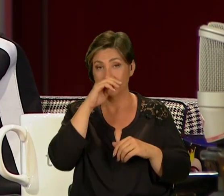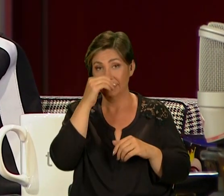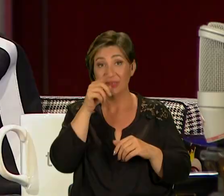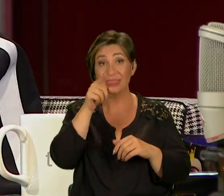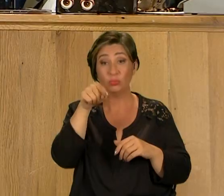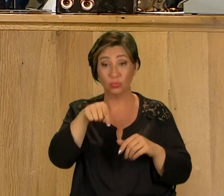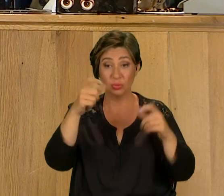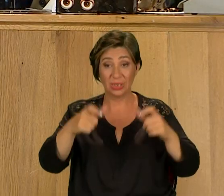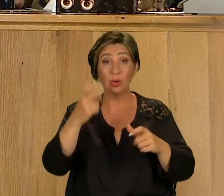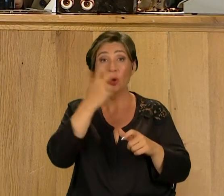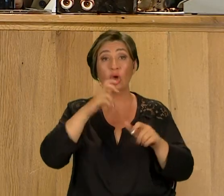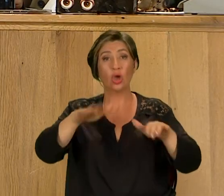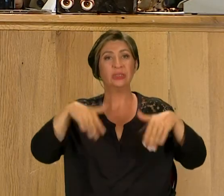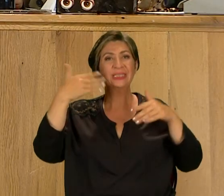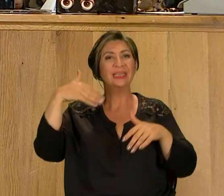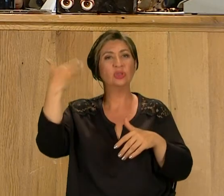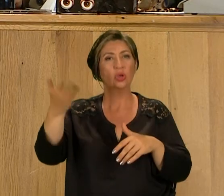senin buradaki konserinden sonra